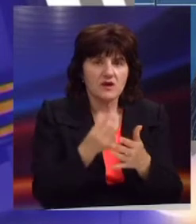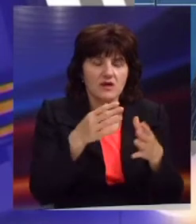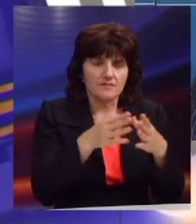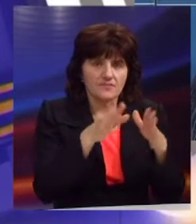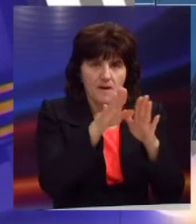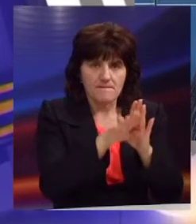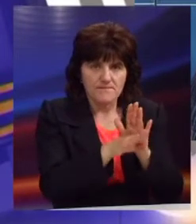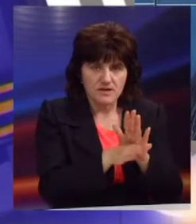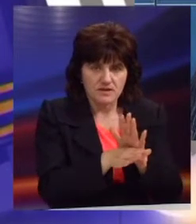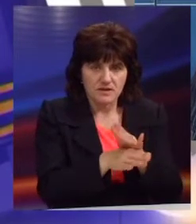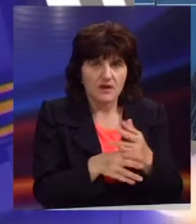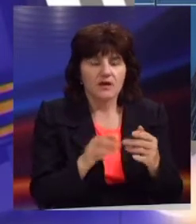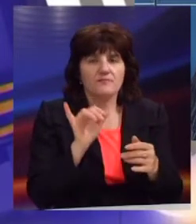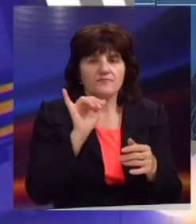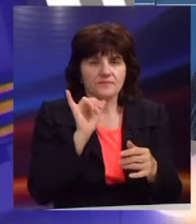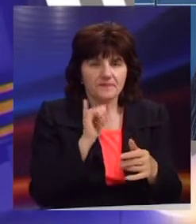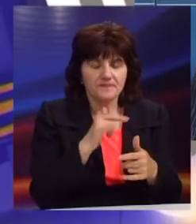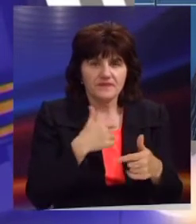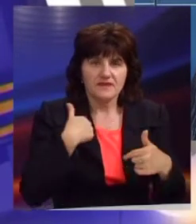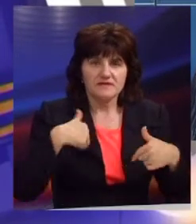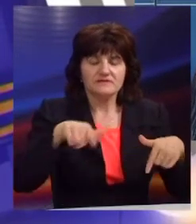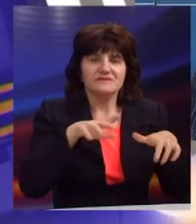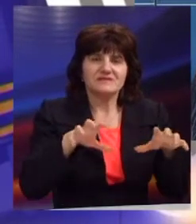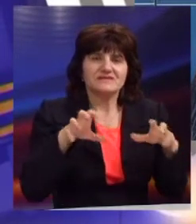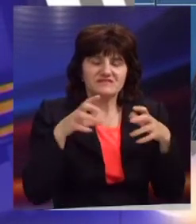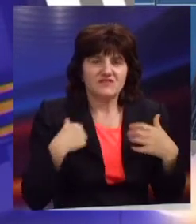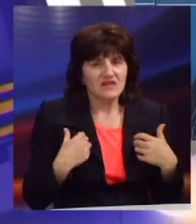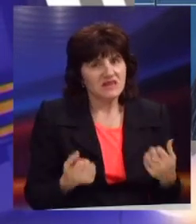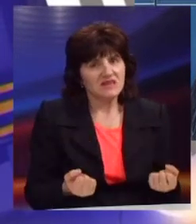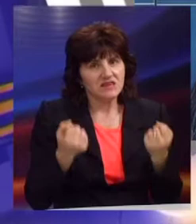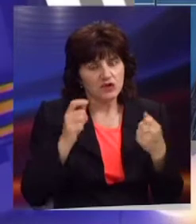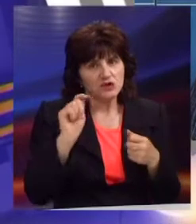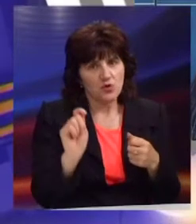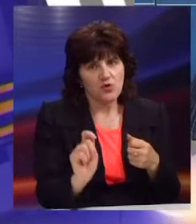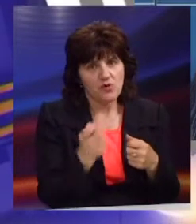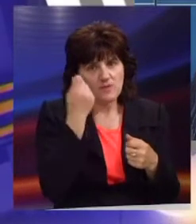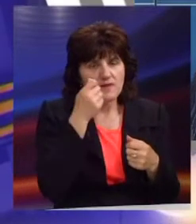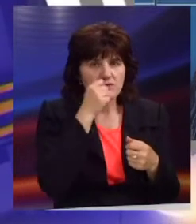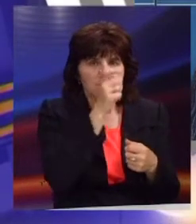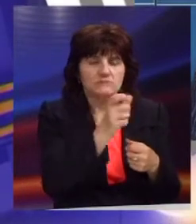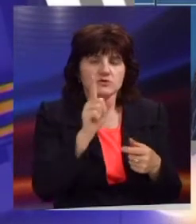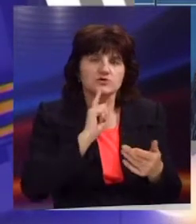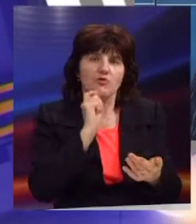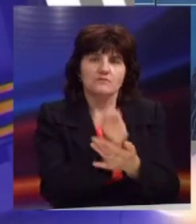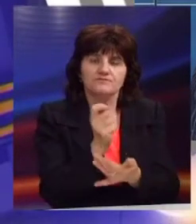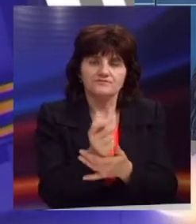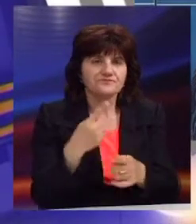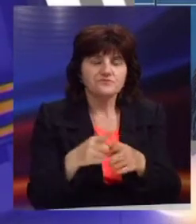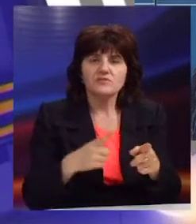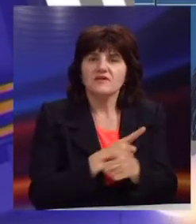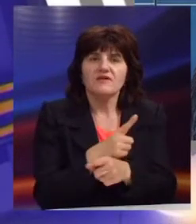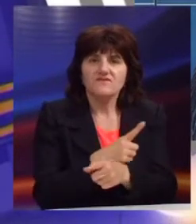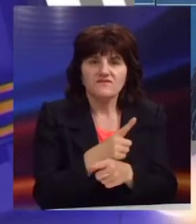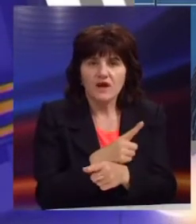bio slučaj. Naročito smo svesni problema da je teško naći partnere za sufinansiranje, što zbog